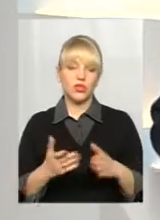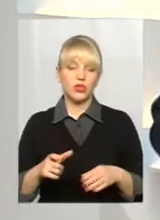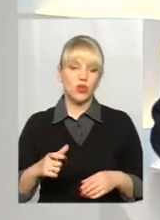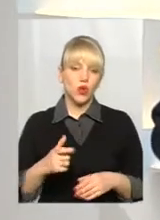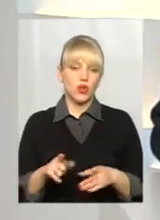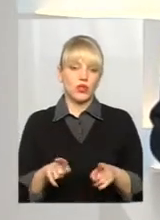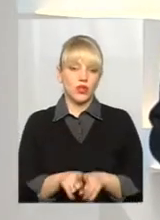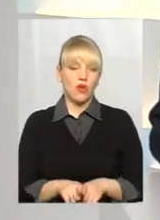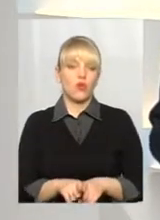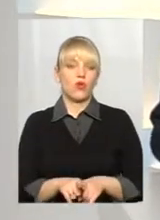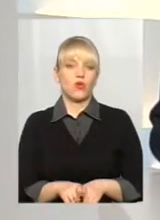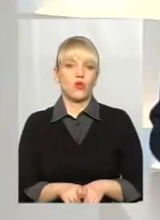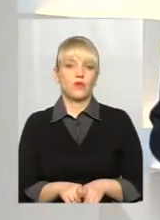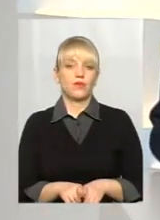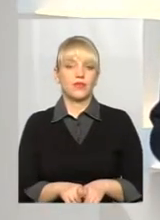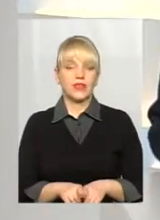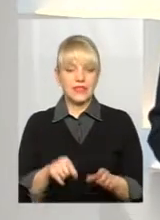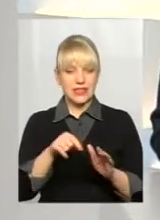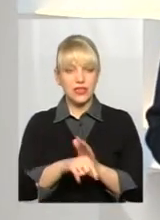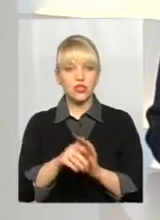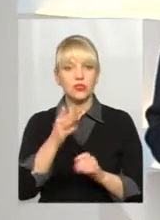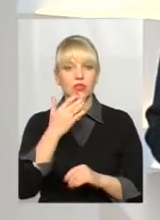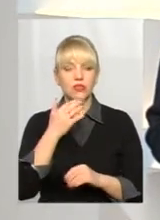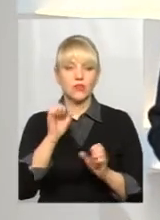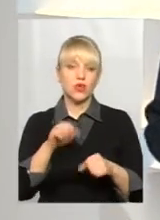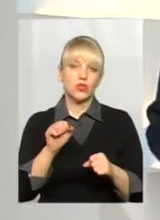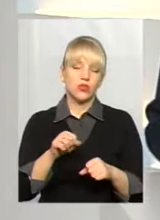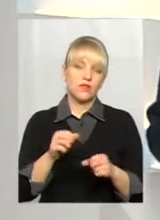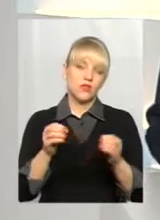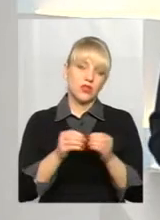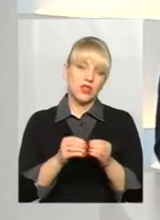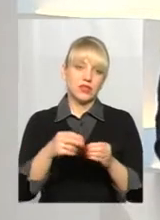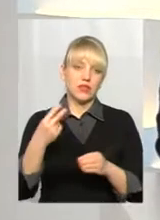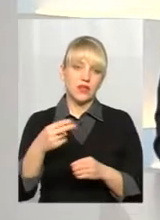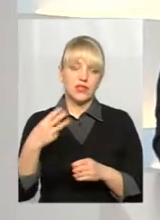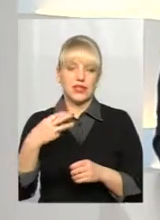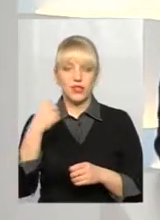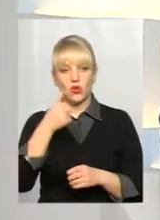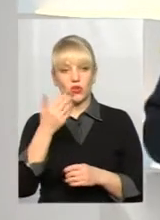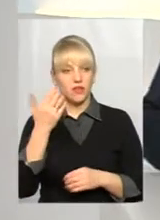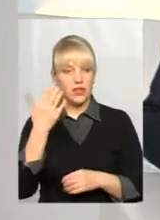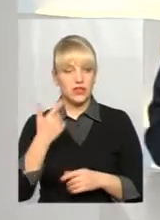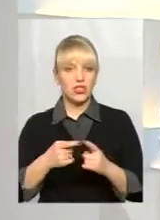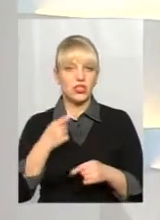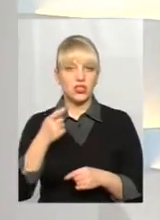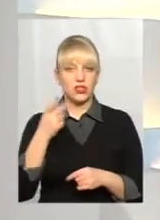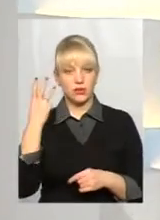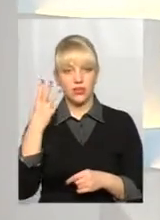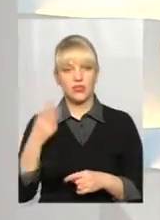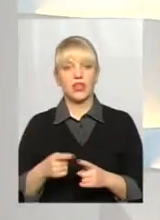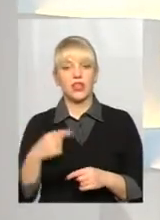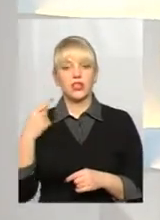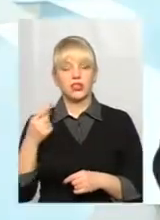такого значення національного, можливо, там 10, 20, 30 років назад? Через Хмельницьку область? Ну, через